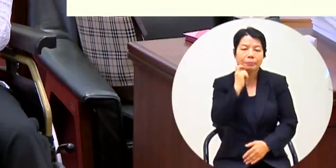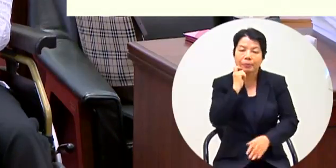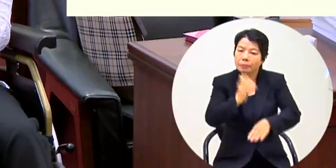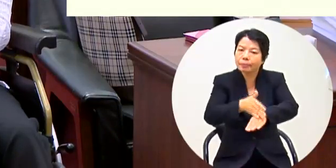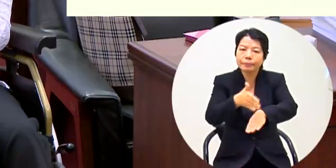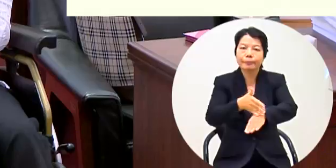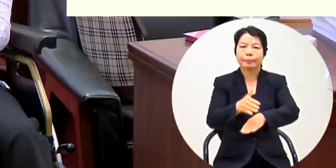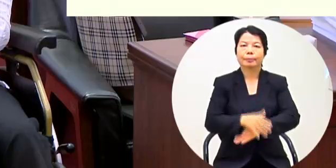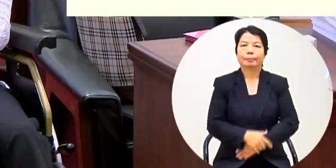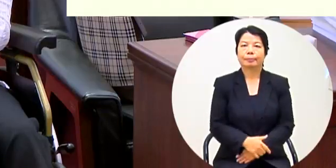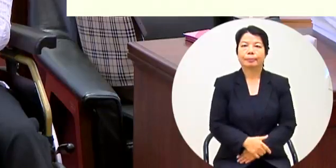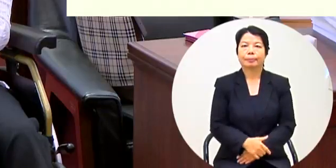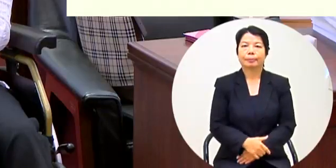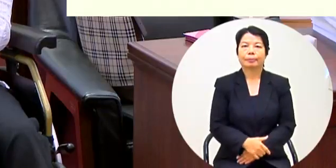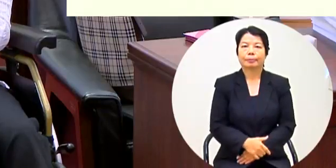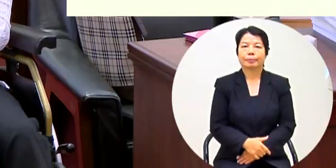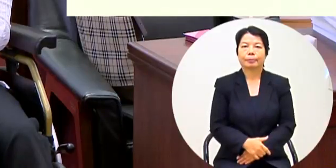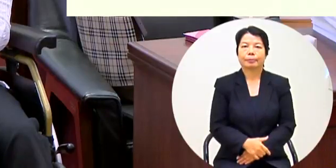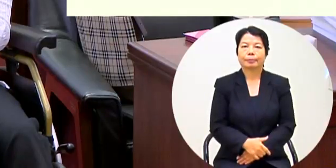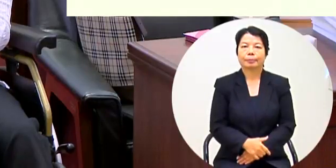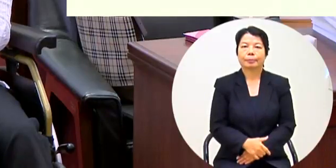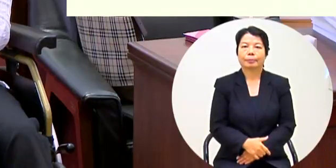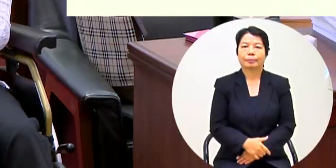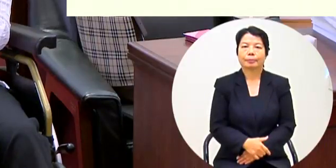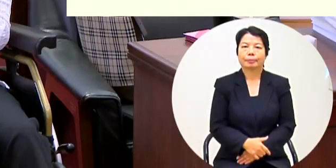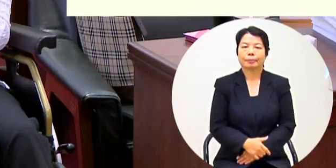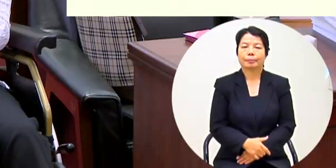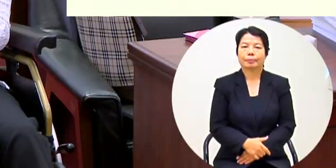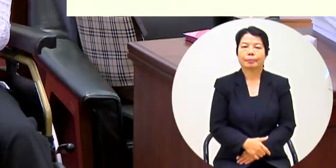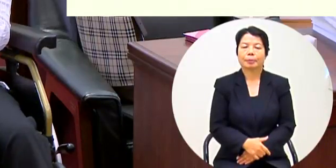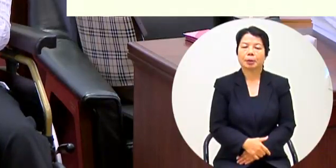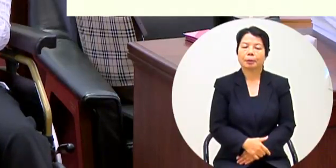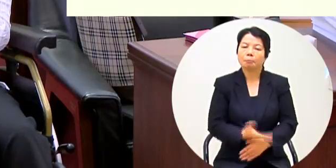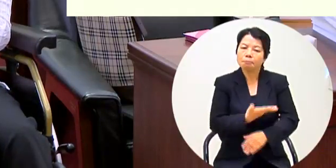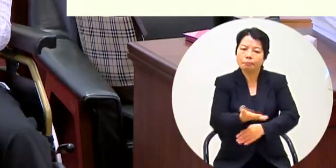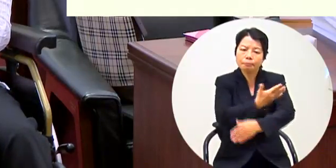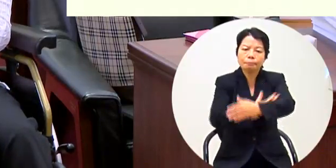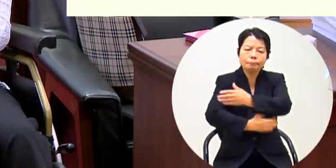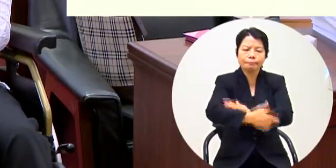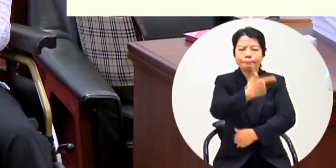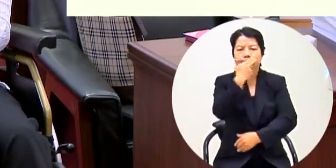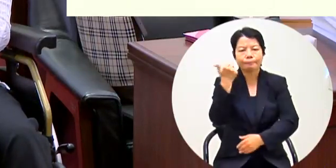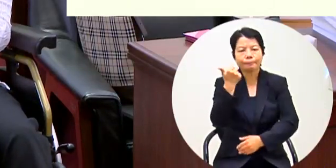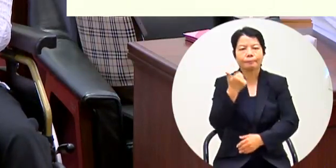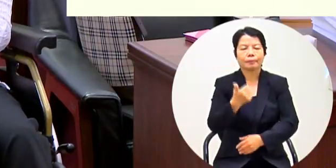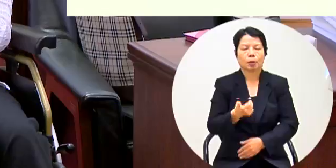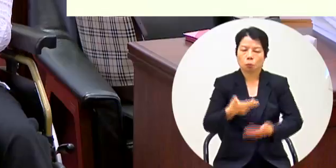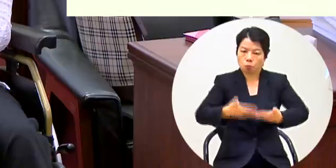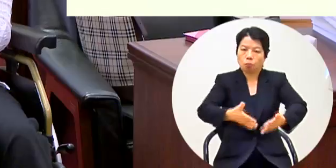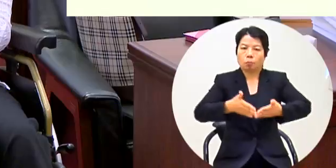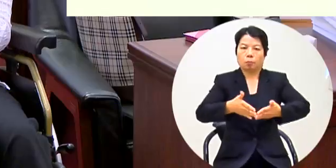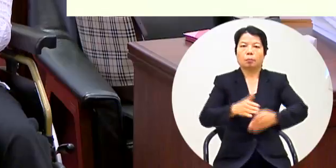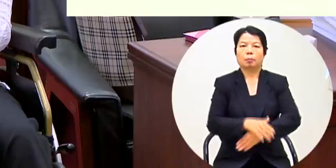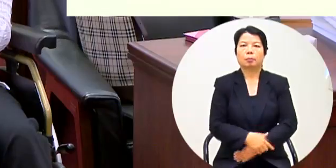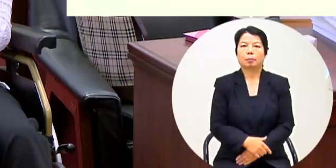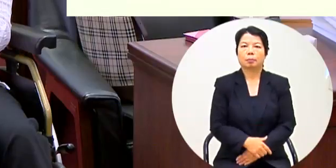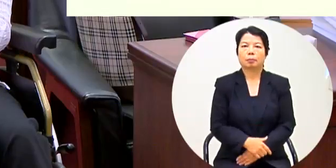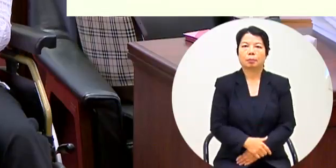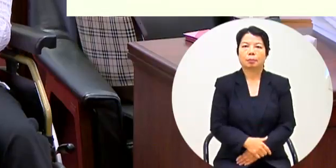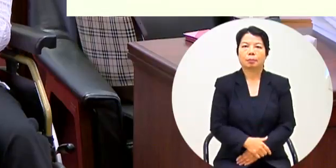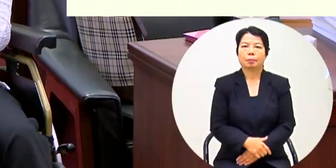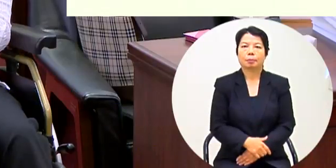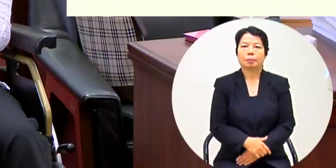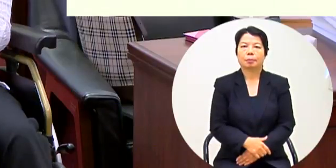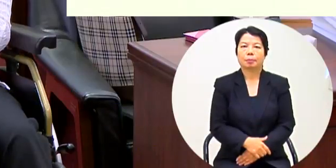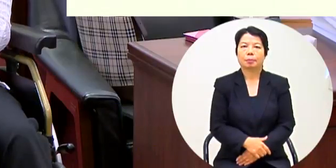到让我们感受到方便。好，我觉得方便是很重要。好，那这个部分是不是请公务